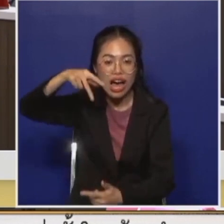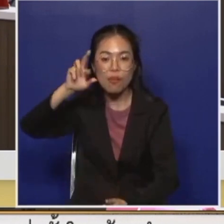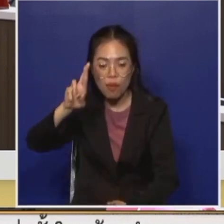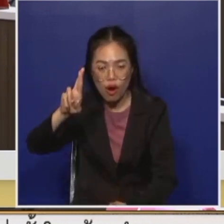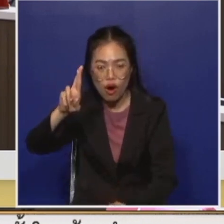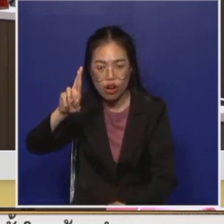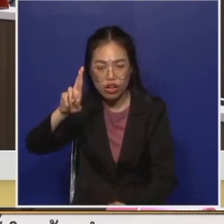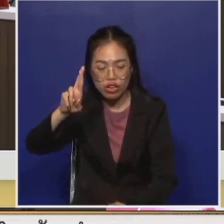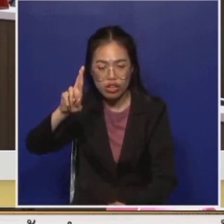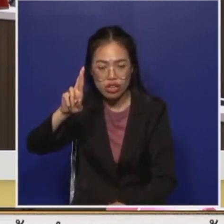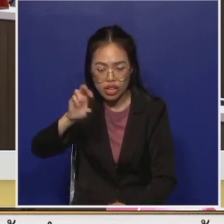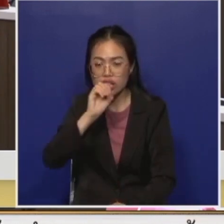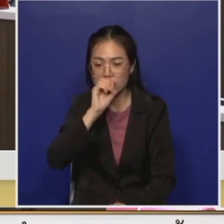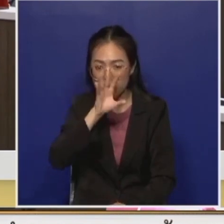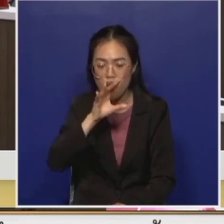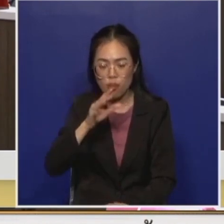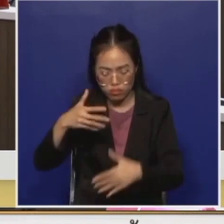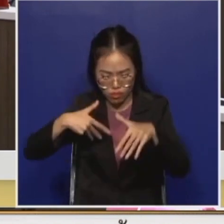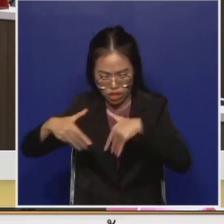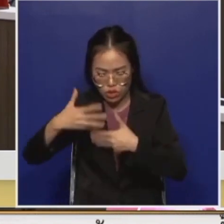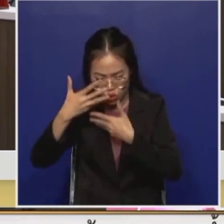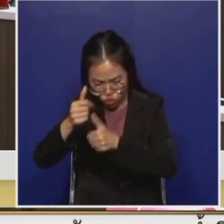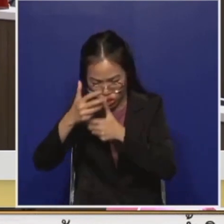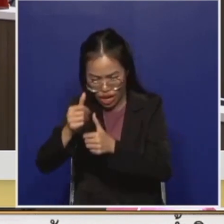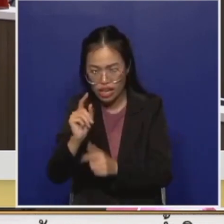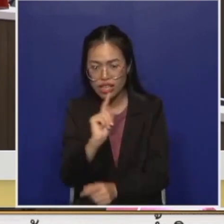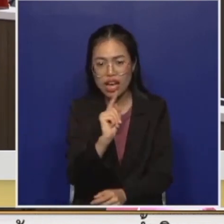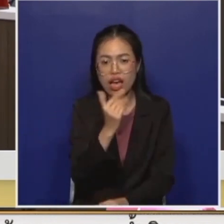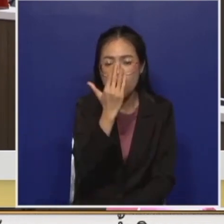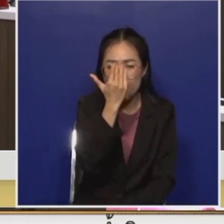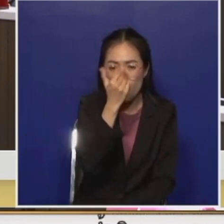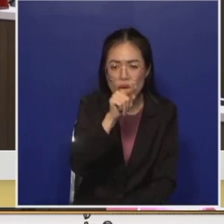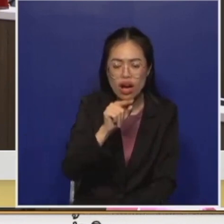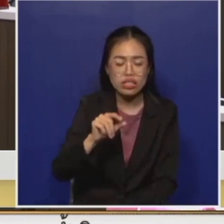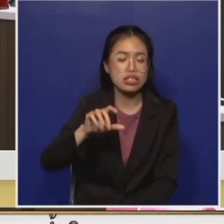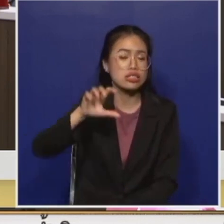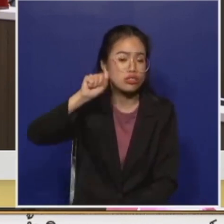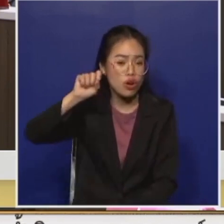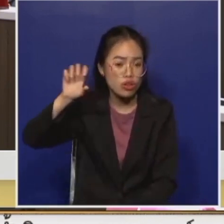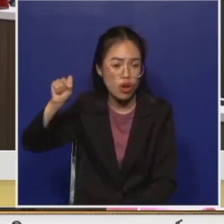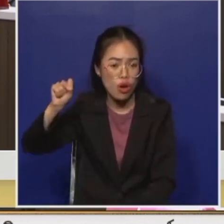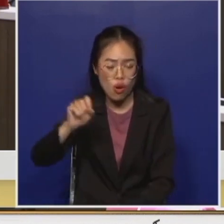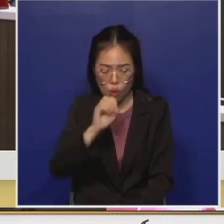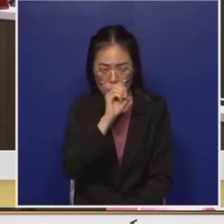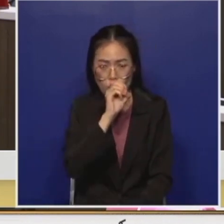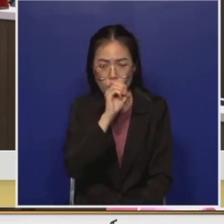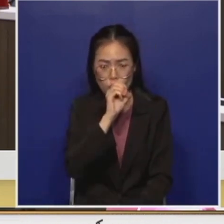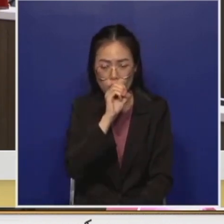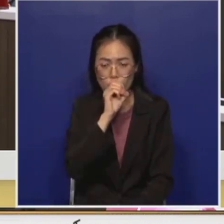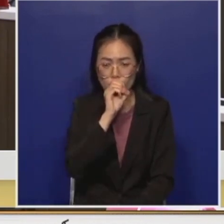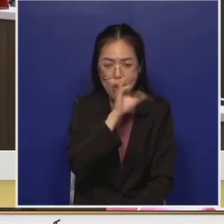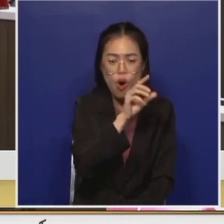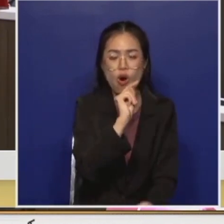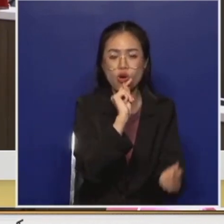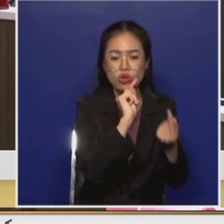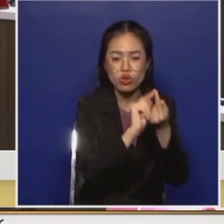ประชาชนสนใจทั้งใน แลนอกประเทศเพราะสิ่งที่ท่านเศส จิลพรได้กล่าวหาท่นายกคือข